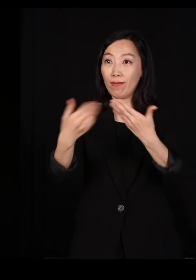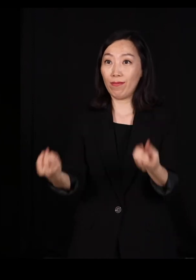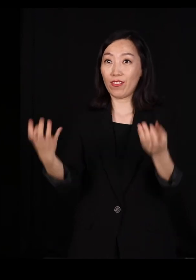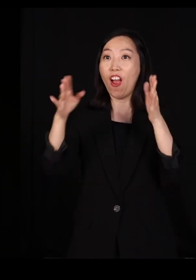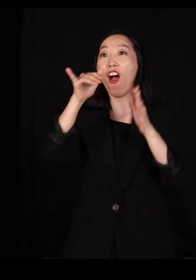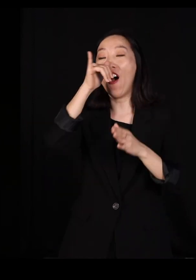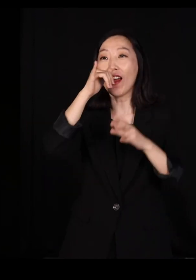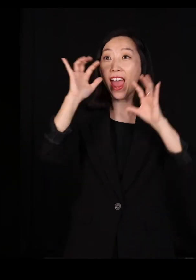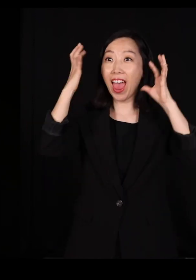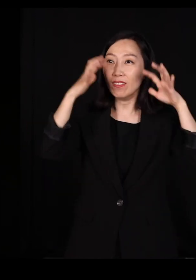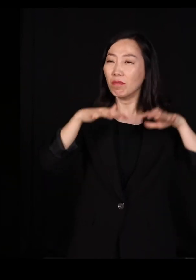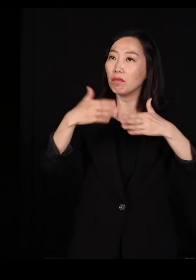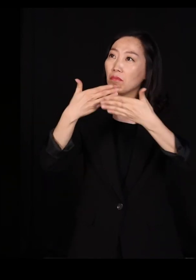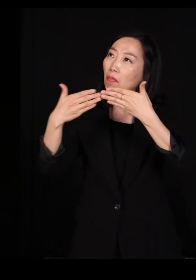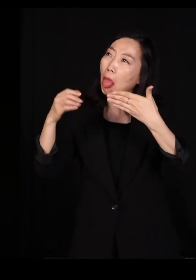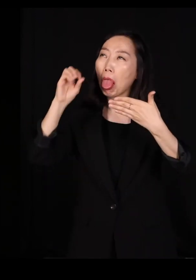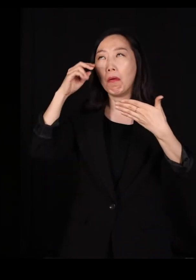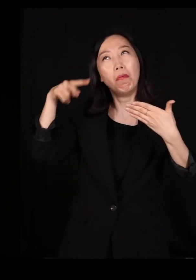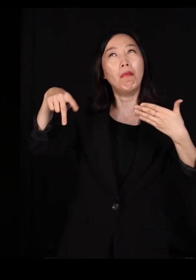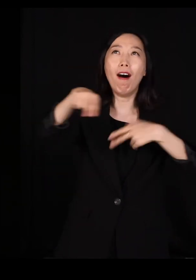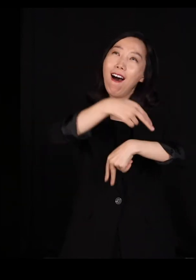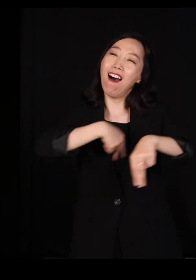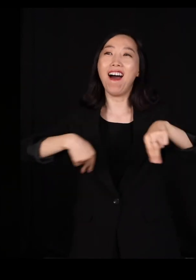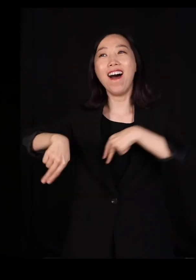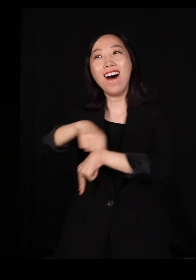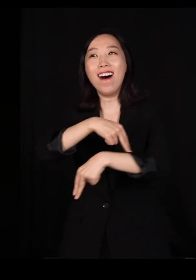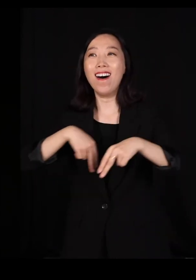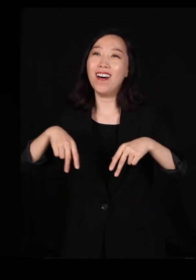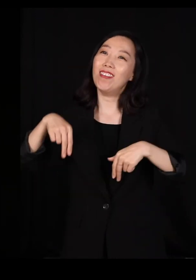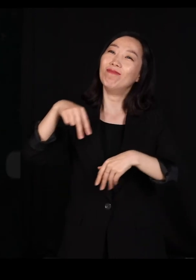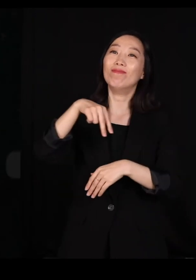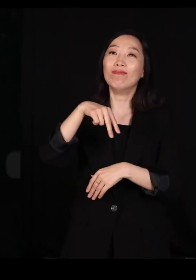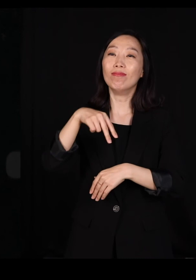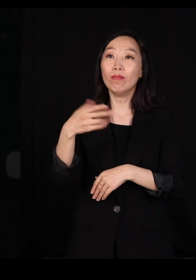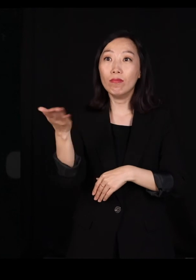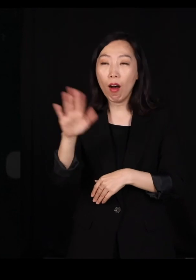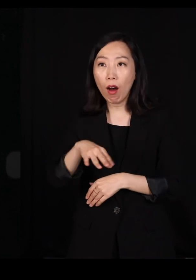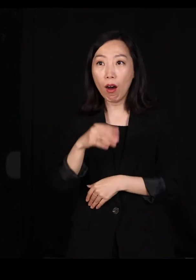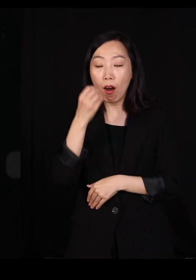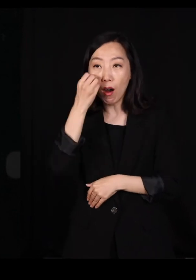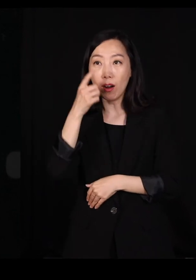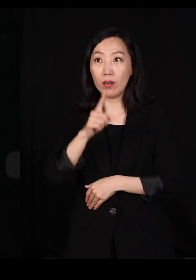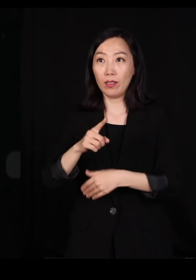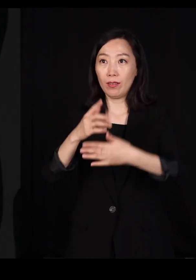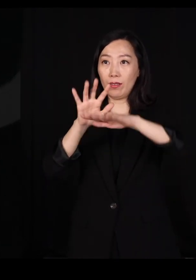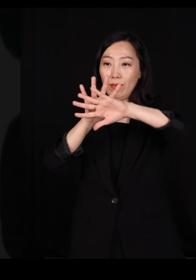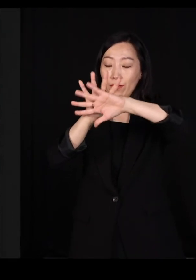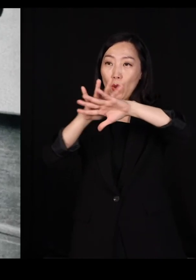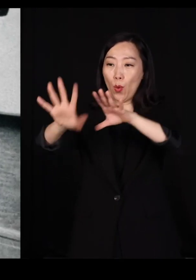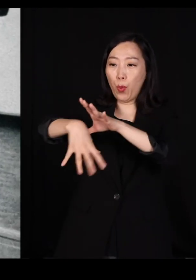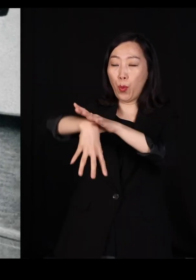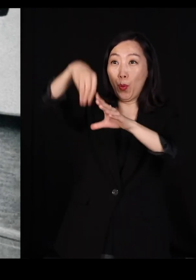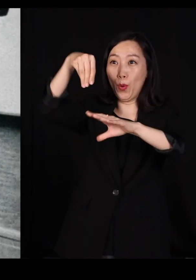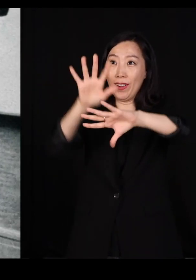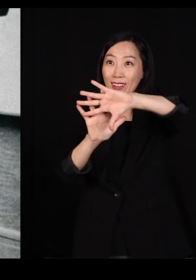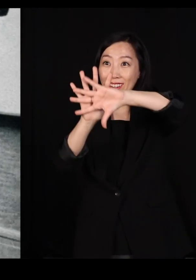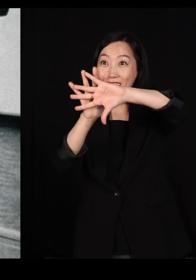전시입니다. 아이들은 그림에 아랑곳하지 않고 있습니다. 그들의 흥미를 끄는 것은 저